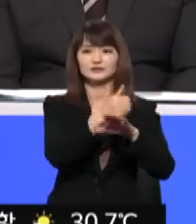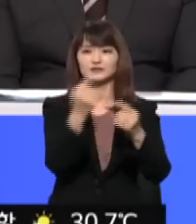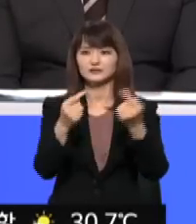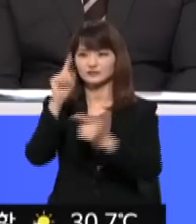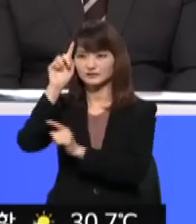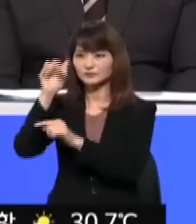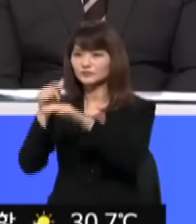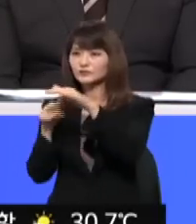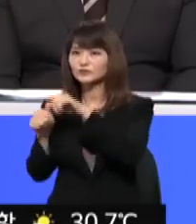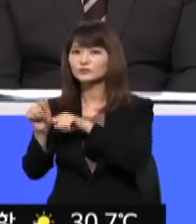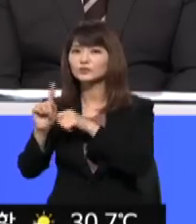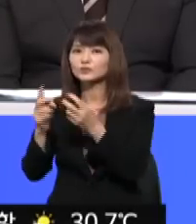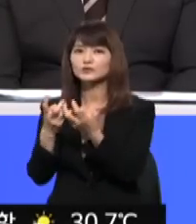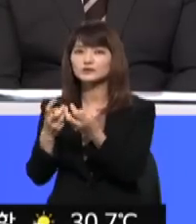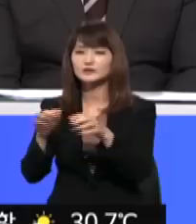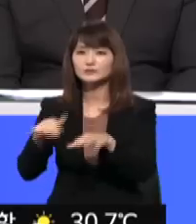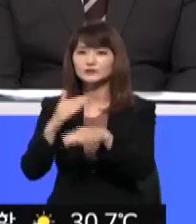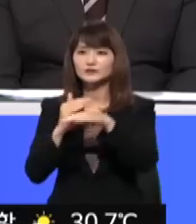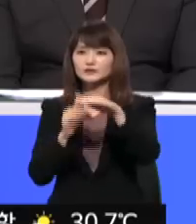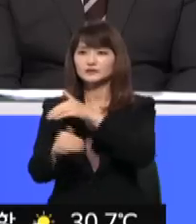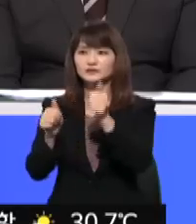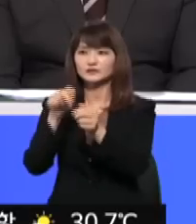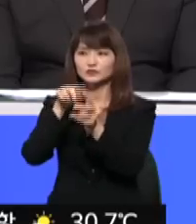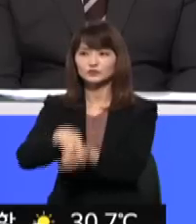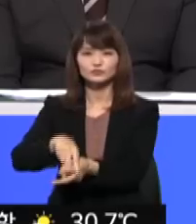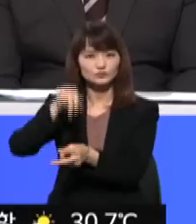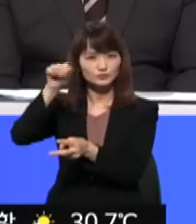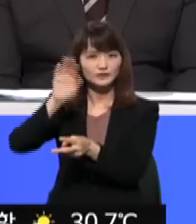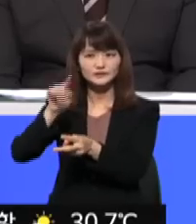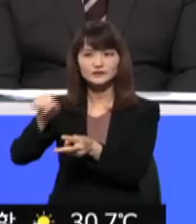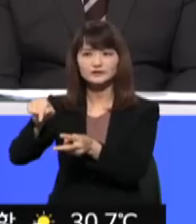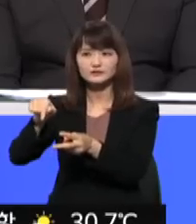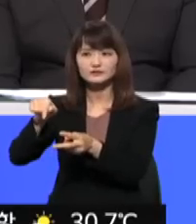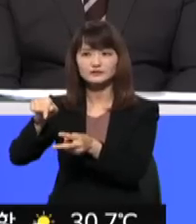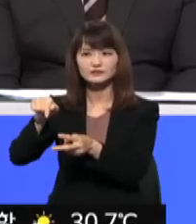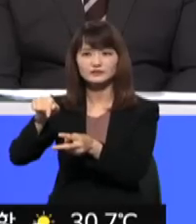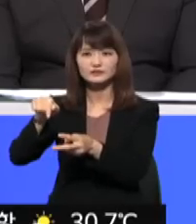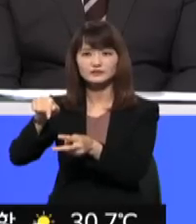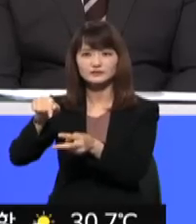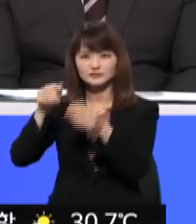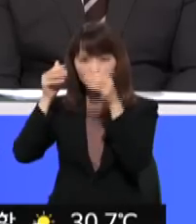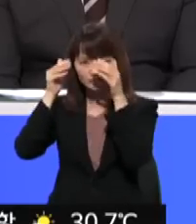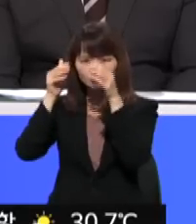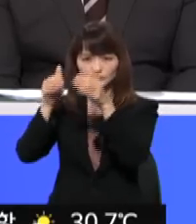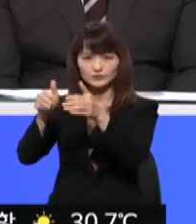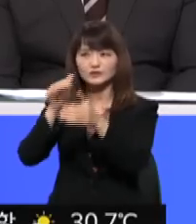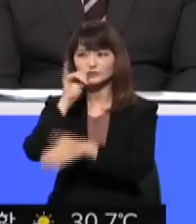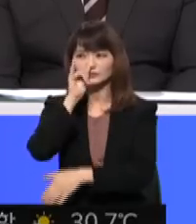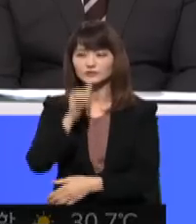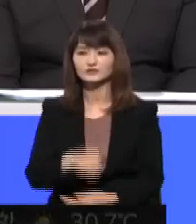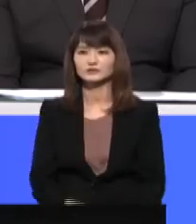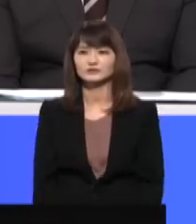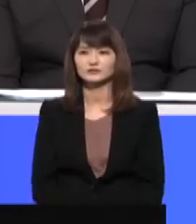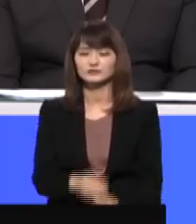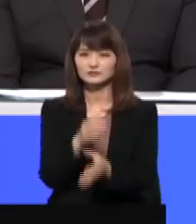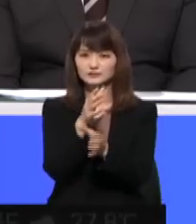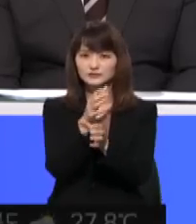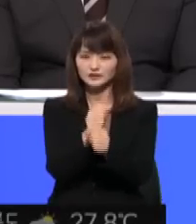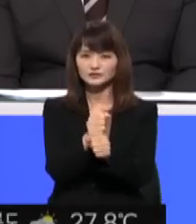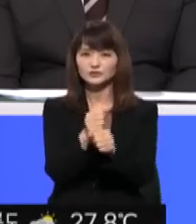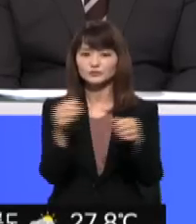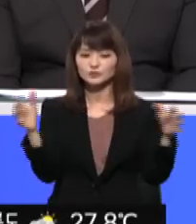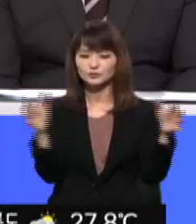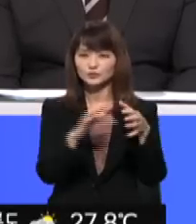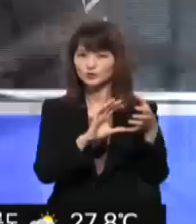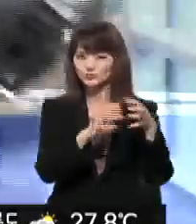대표를 어떻게 하면 이번 전당대회에서 불출마 시킬 것인가 이런 것을 사실 좀 더 중점으로 보고 있는 것 같습니다 시점도 계속